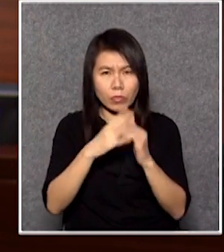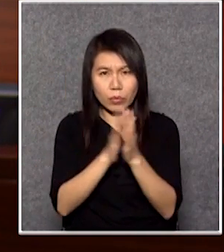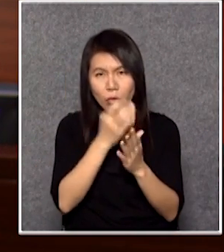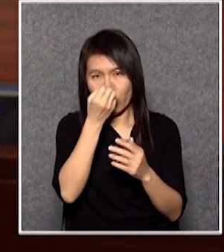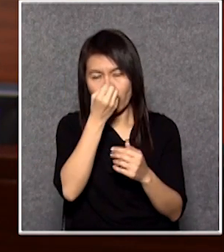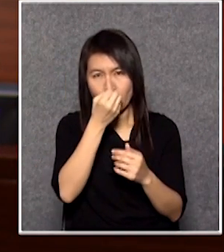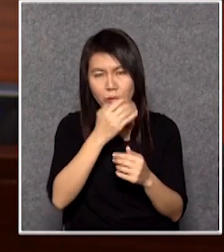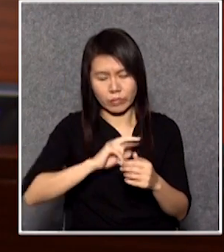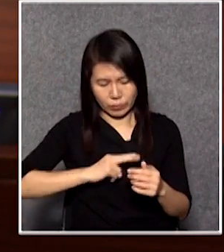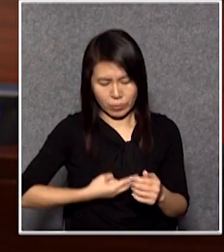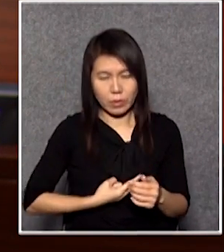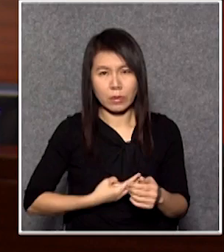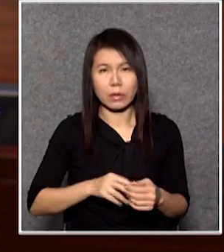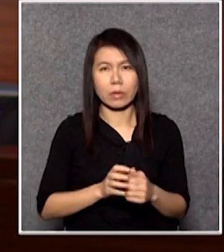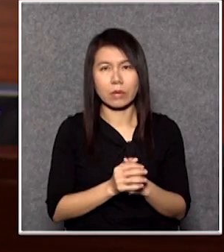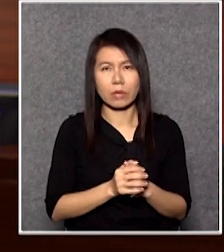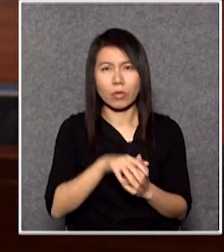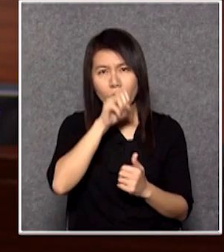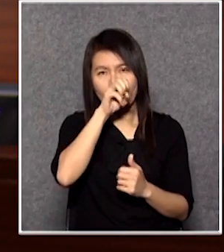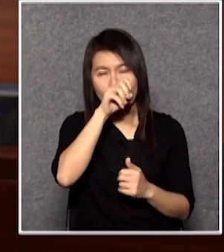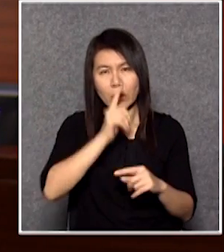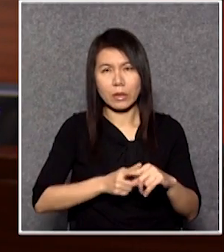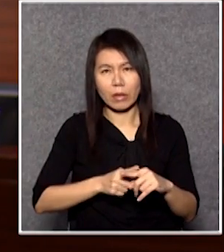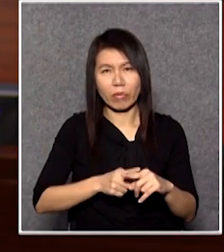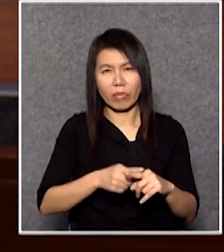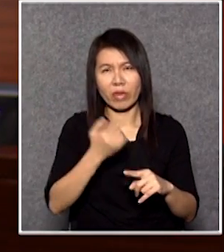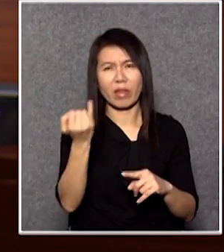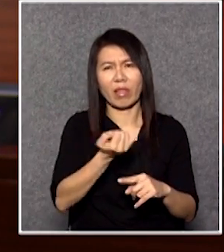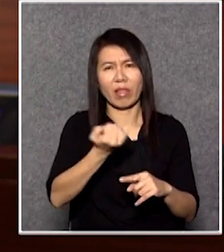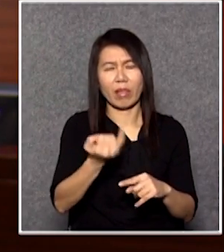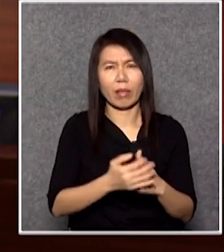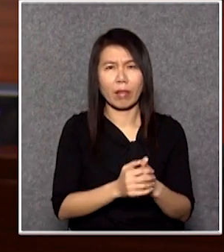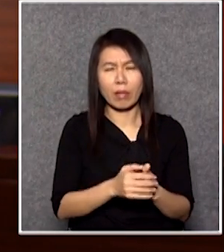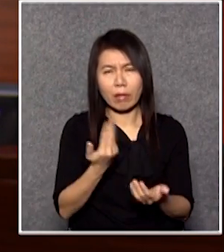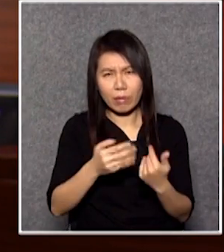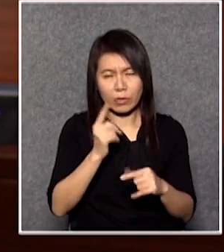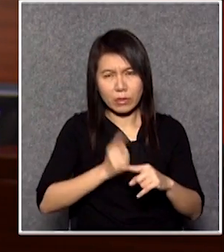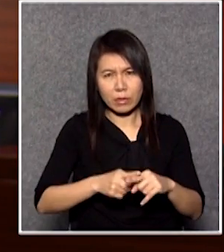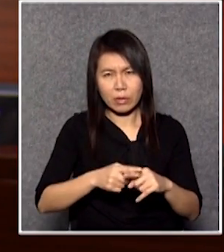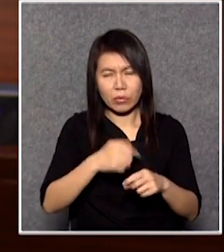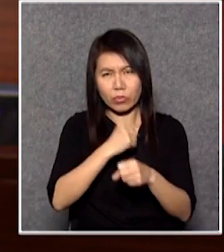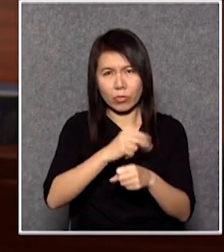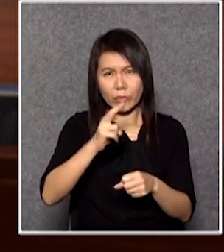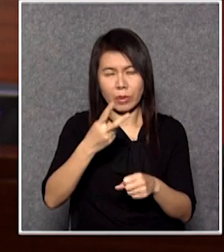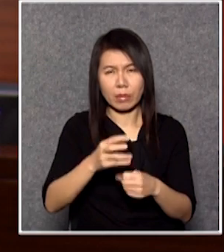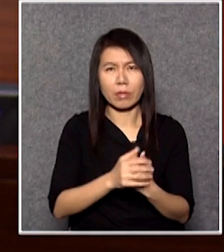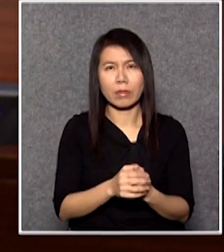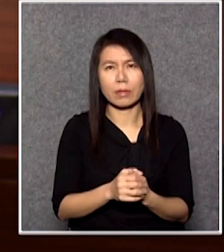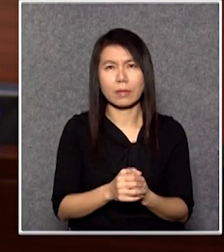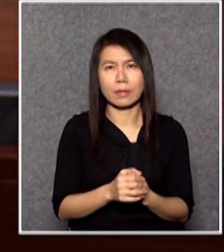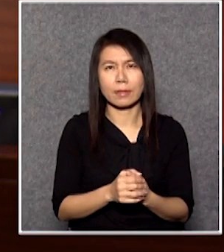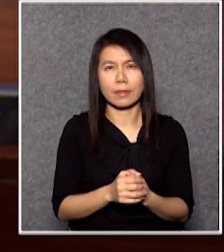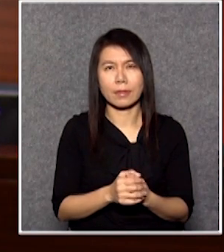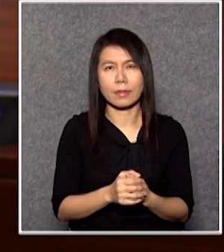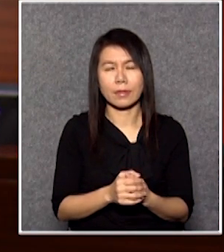話究竟是真理還是歪理，究竟又會造成一個壞的效